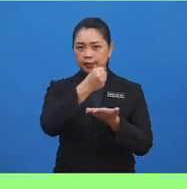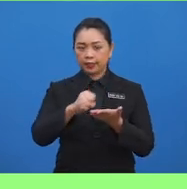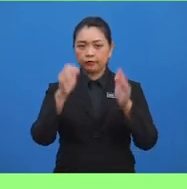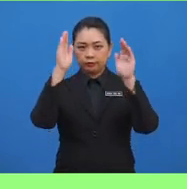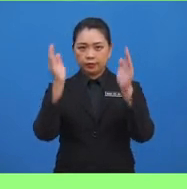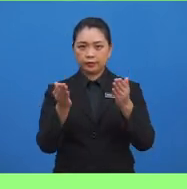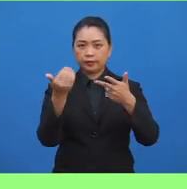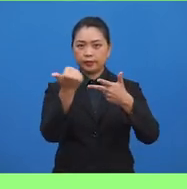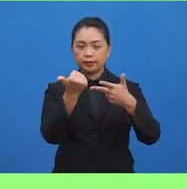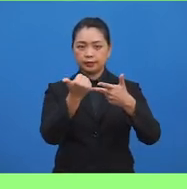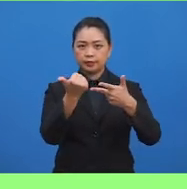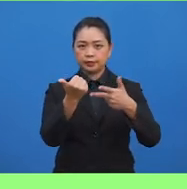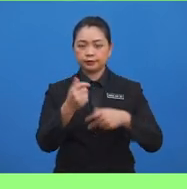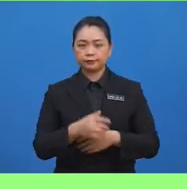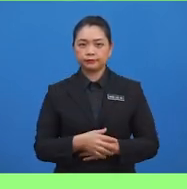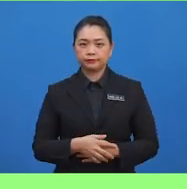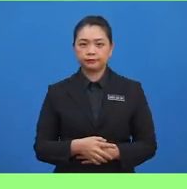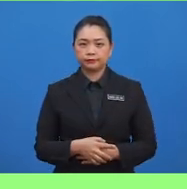rangkap ketiga